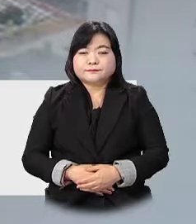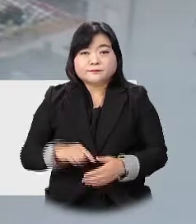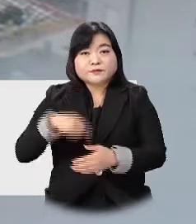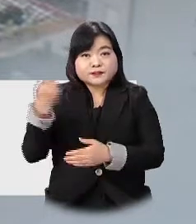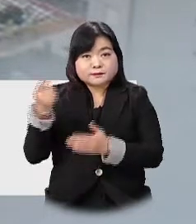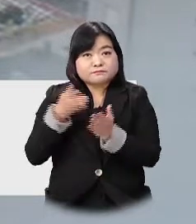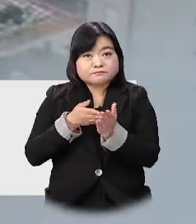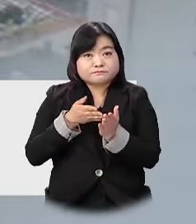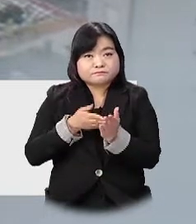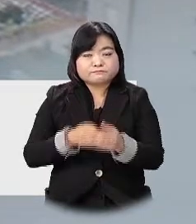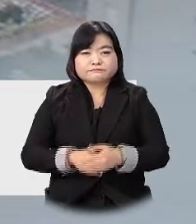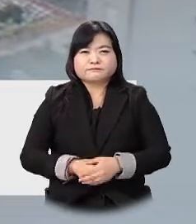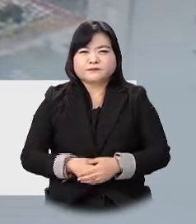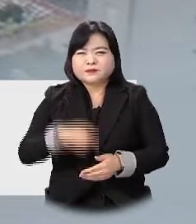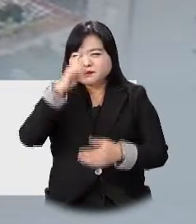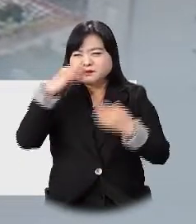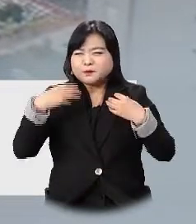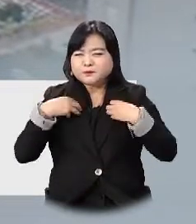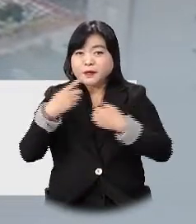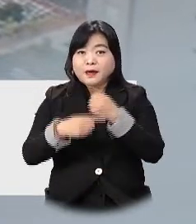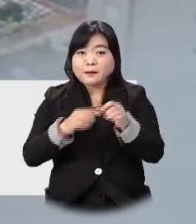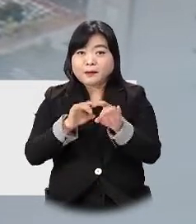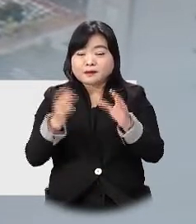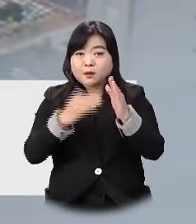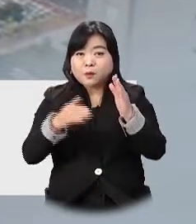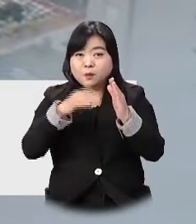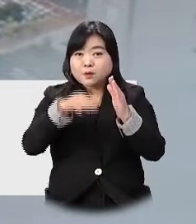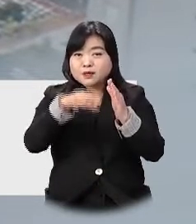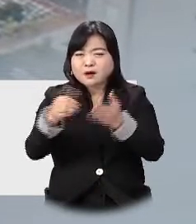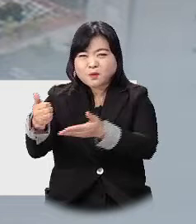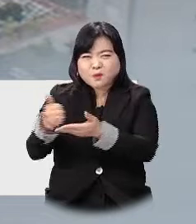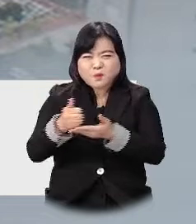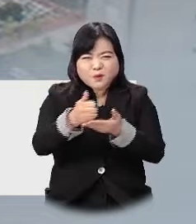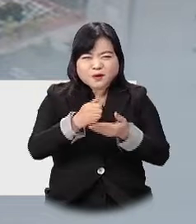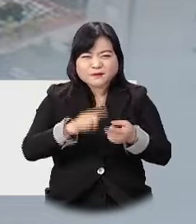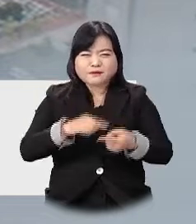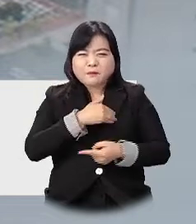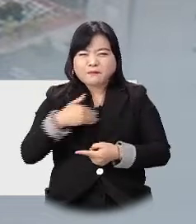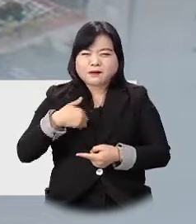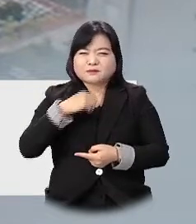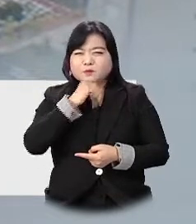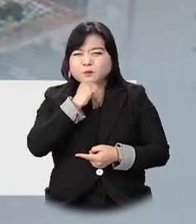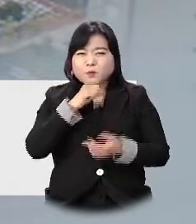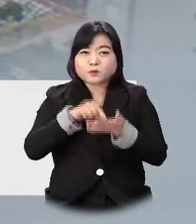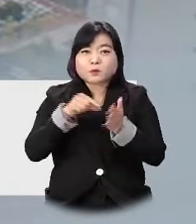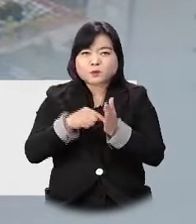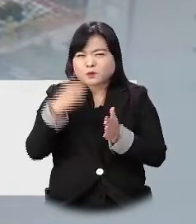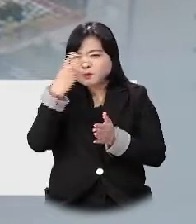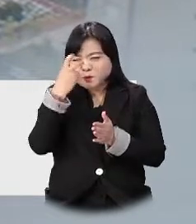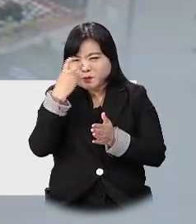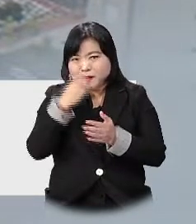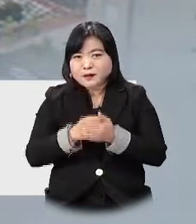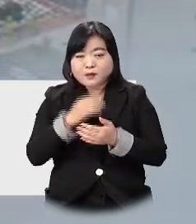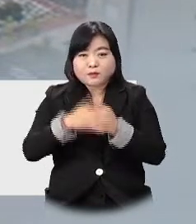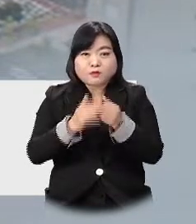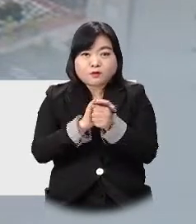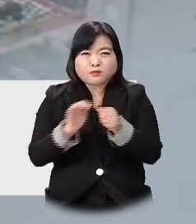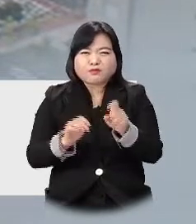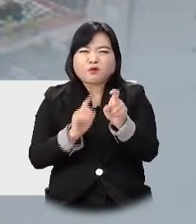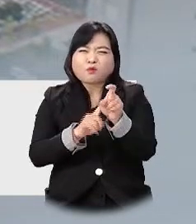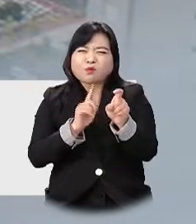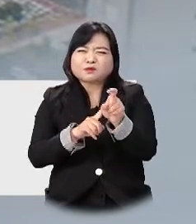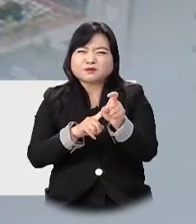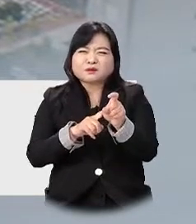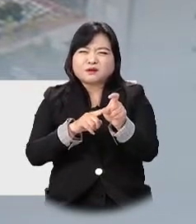다음 소식입니다. 정부는 해마다 공공기관 고객들의 만족도를 조사하고 있습니다. 대구 경북은 10곳이